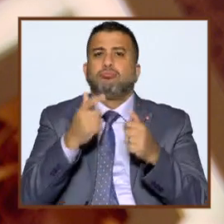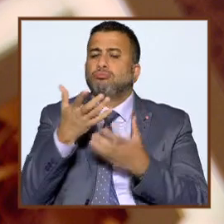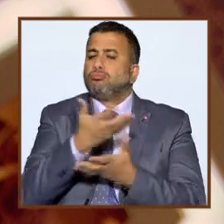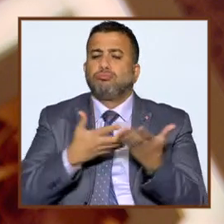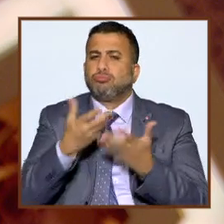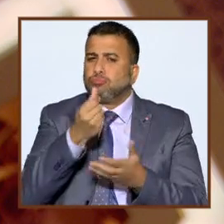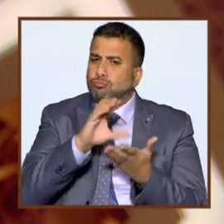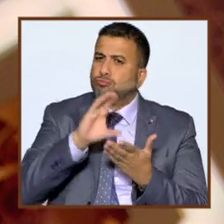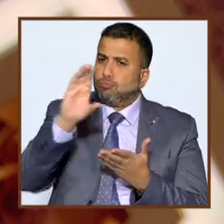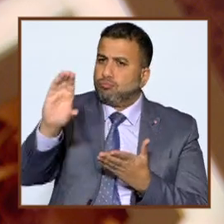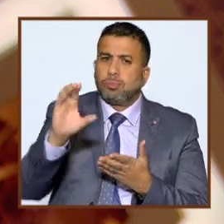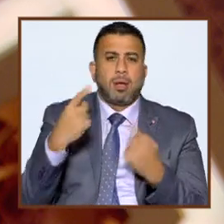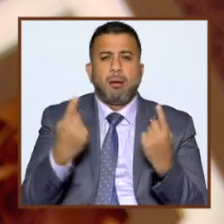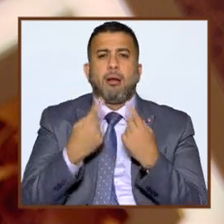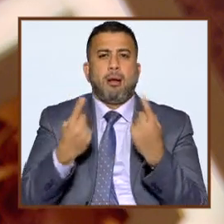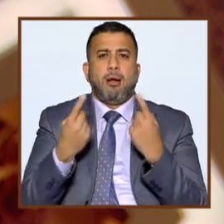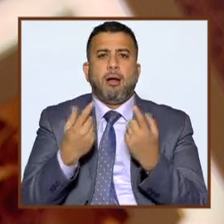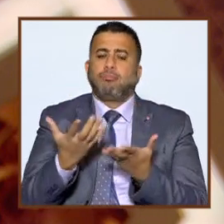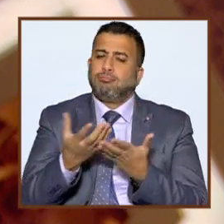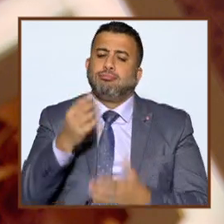الجواز. تفضل يا حمدة.